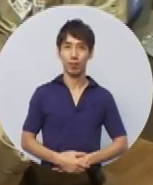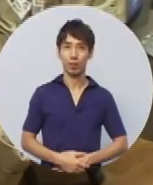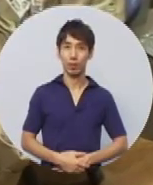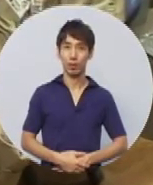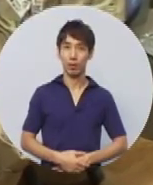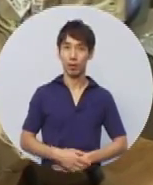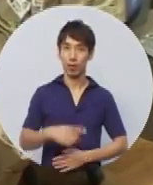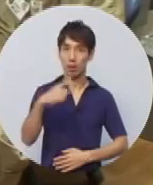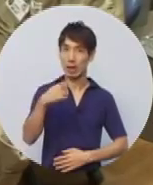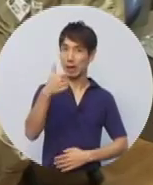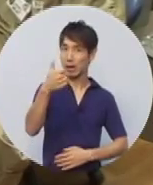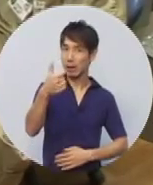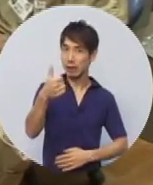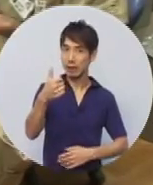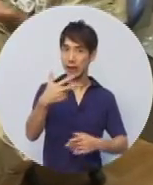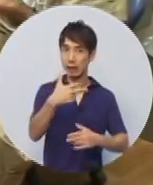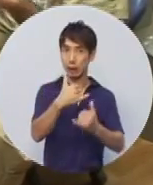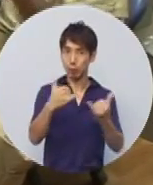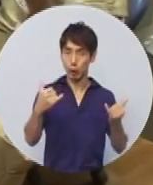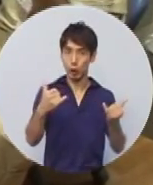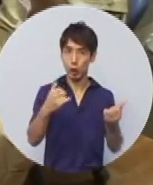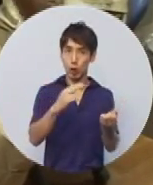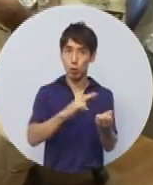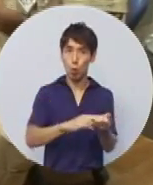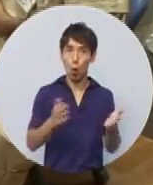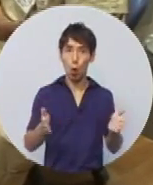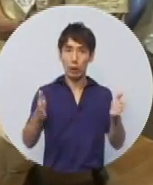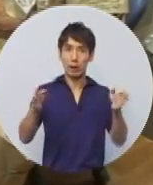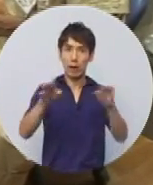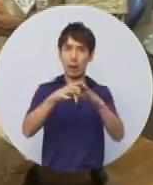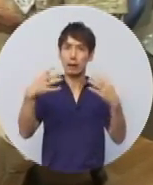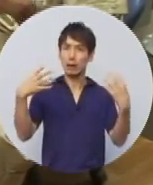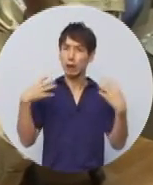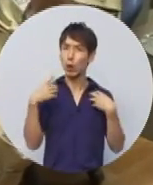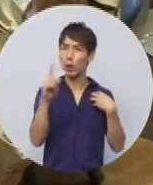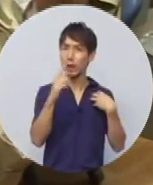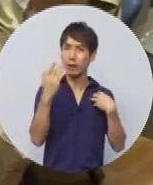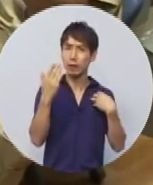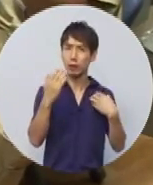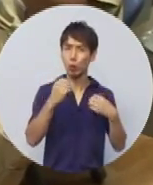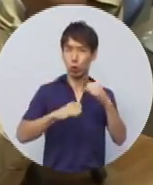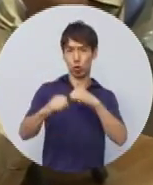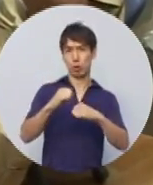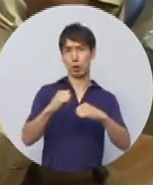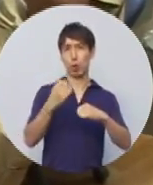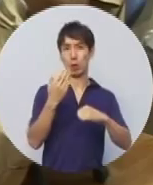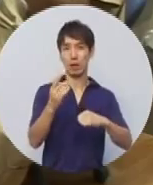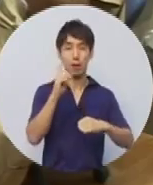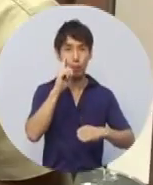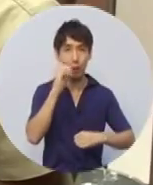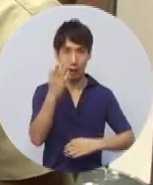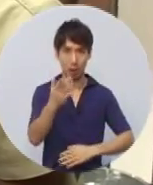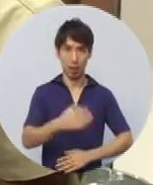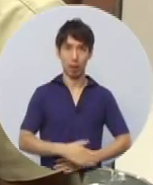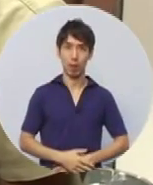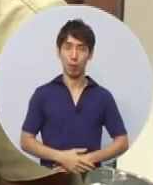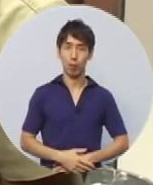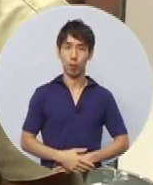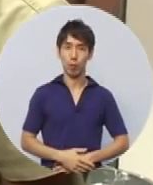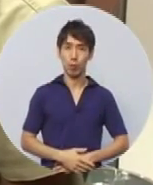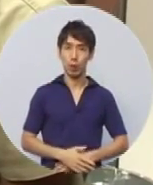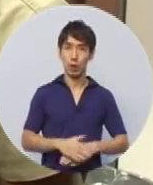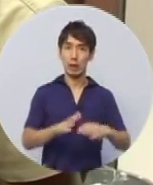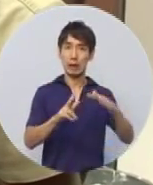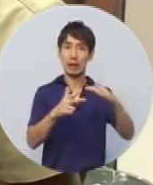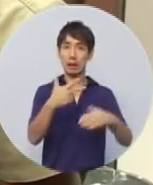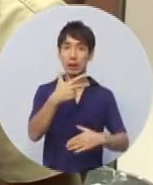先生に市民病院の小児救急が担う役割と取り組みを伺いました。 特にその市民病